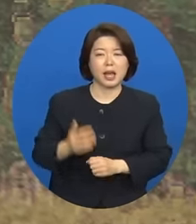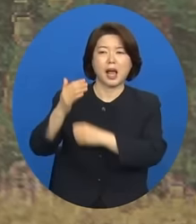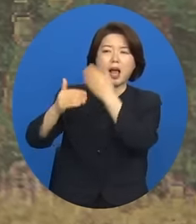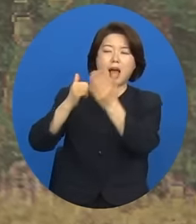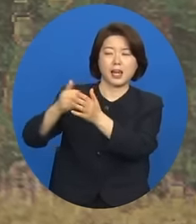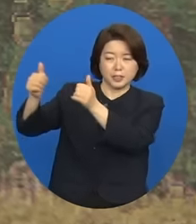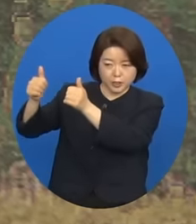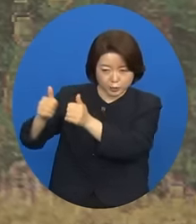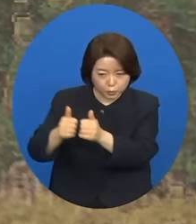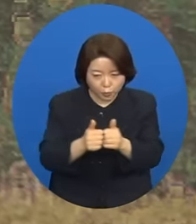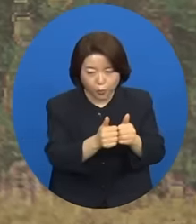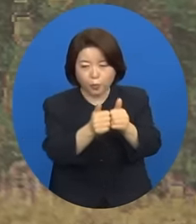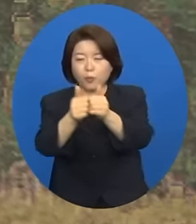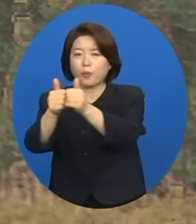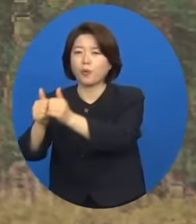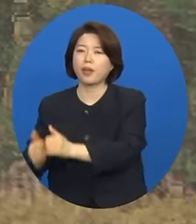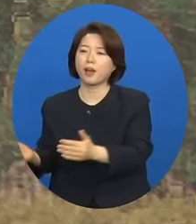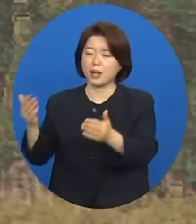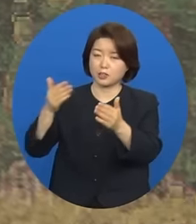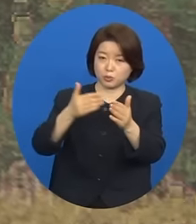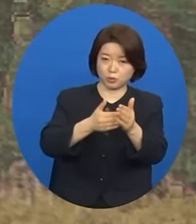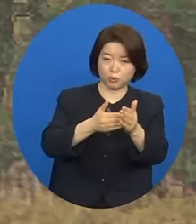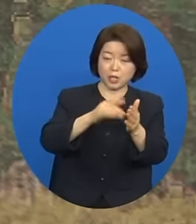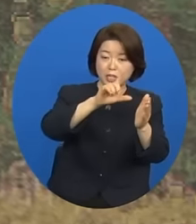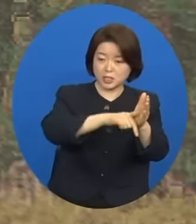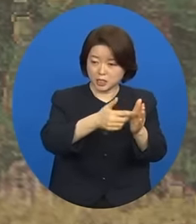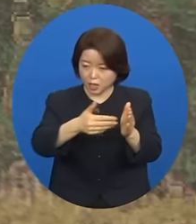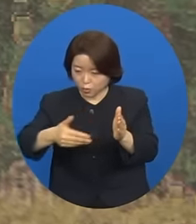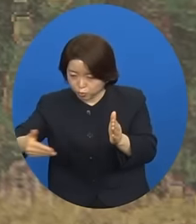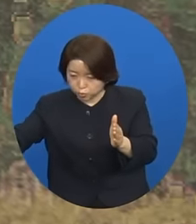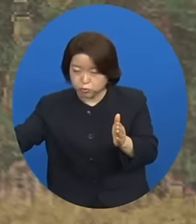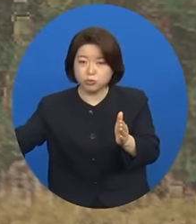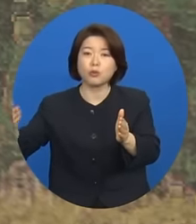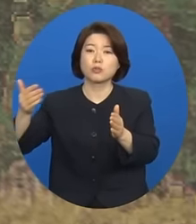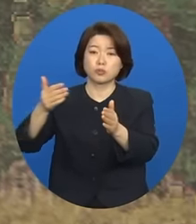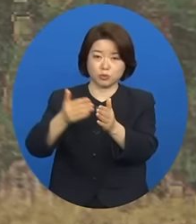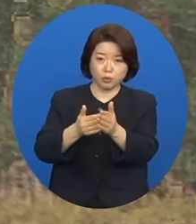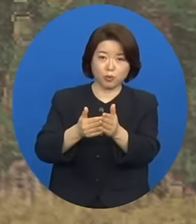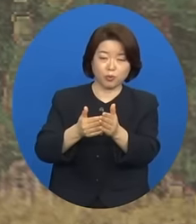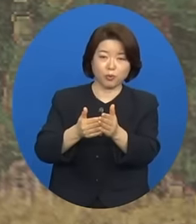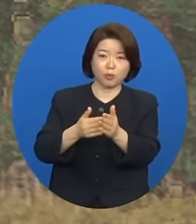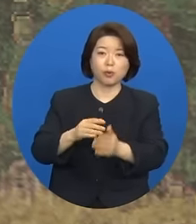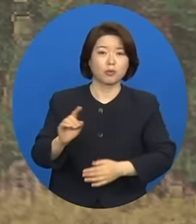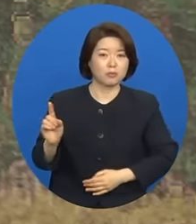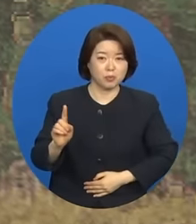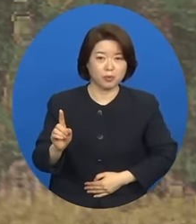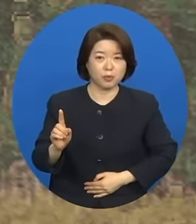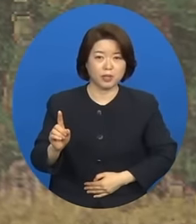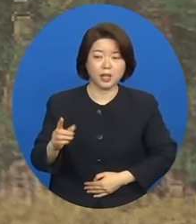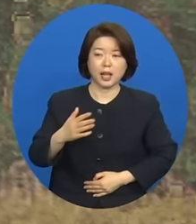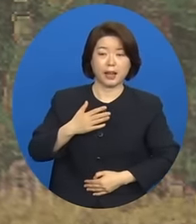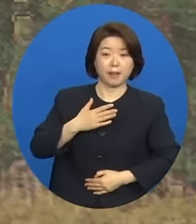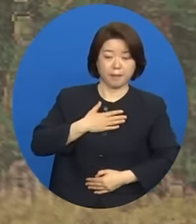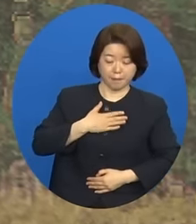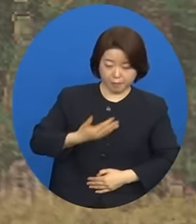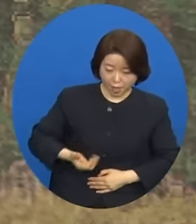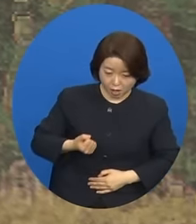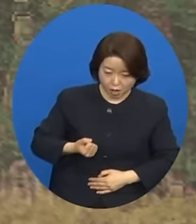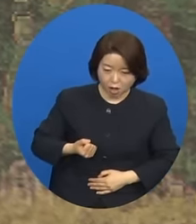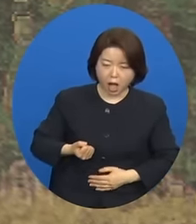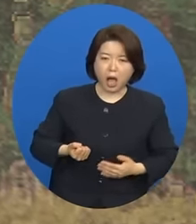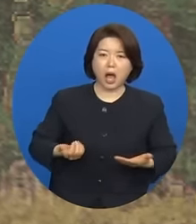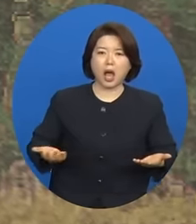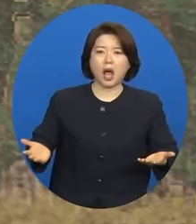하나님과 동행하면 할수록 그리고 시간이 지나고 세월이 지나면 지날수록 내 것이 없음을